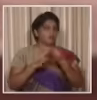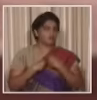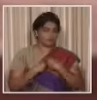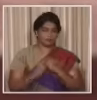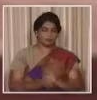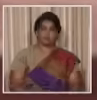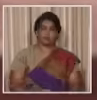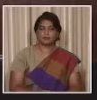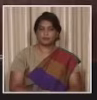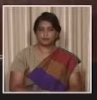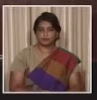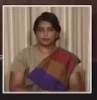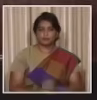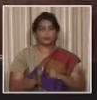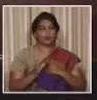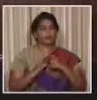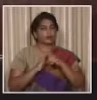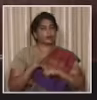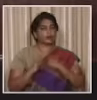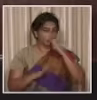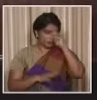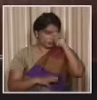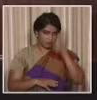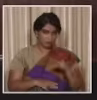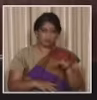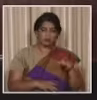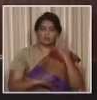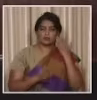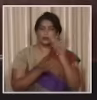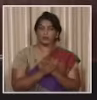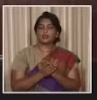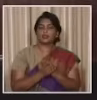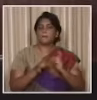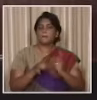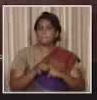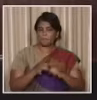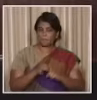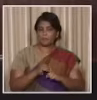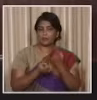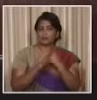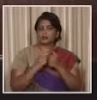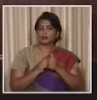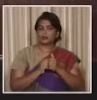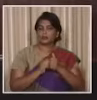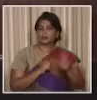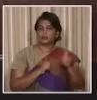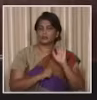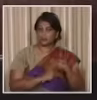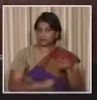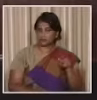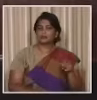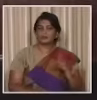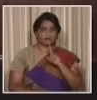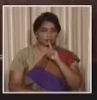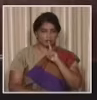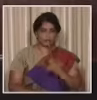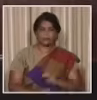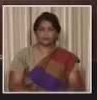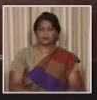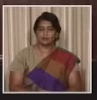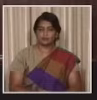හැටියට. ගරු අනුරාධ ජයරත්න මහතා විසින් ඉදිරිපත් කරන ලද වරප්‍රසාද ප්‍රශ්නය පිළිබඳ සොයා බලා අවශ්‍ය කටයුතු කර සිදු කරන බව දන්නු